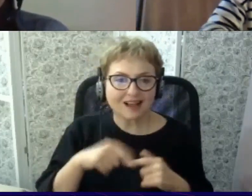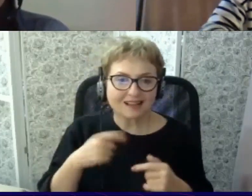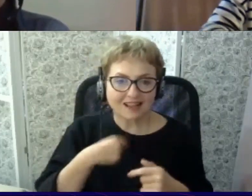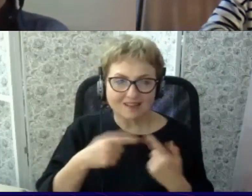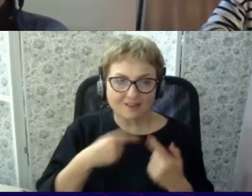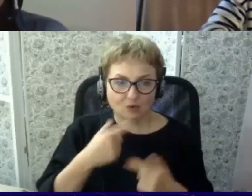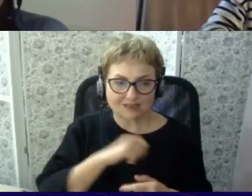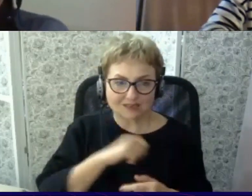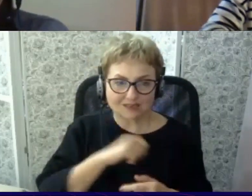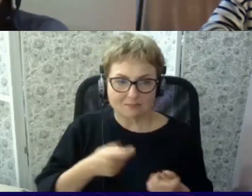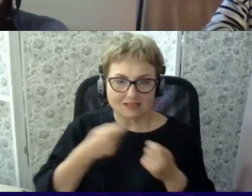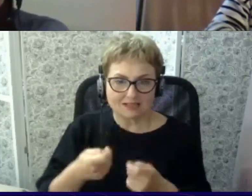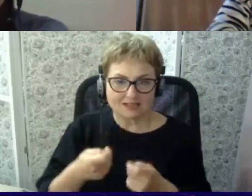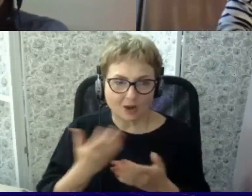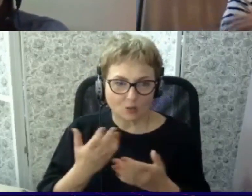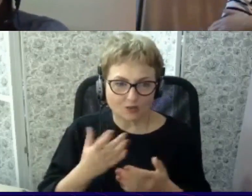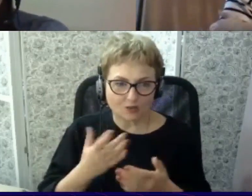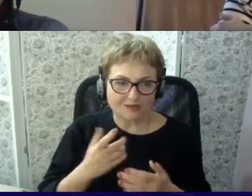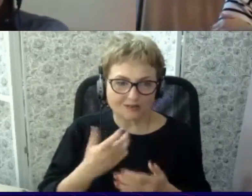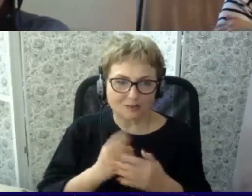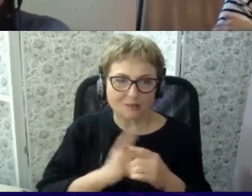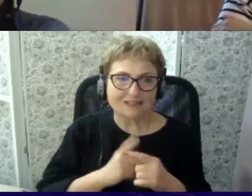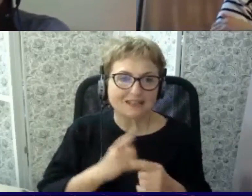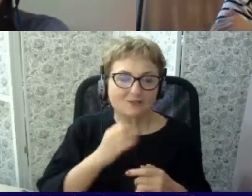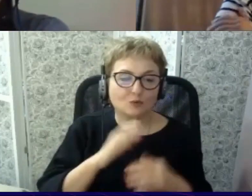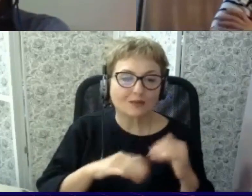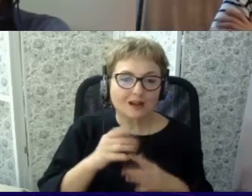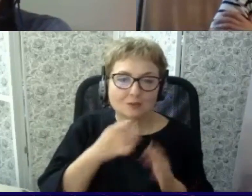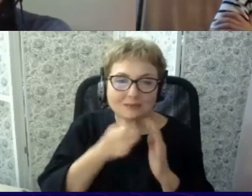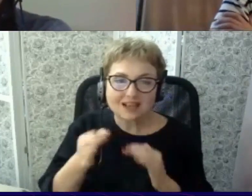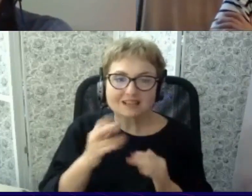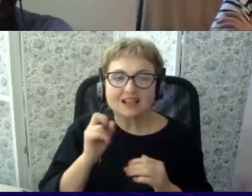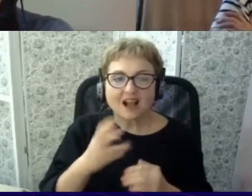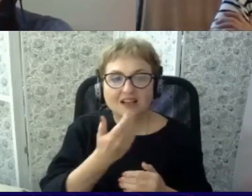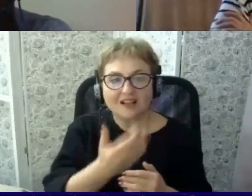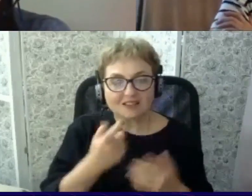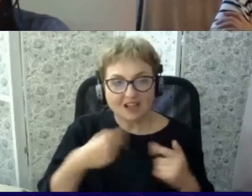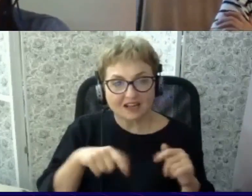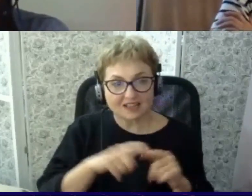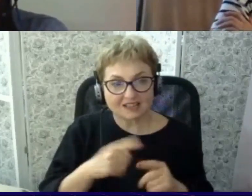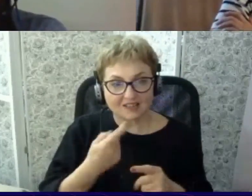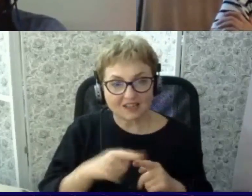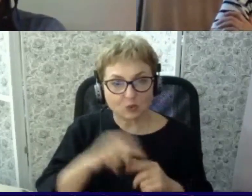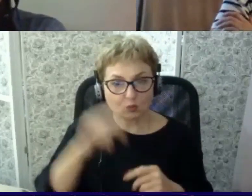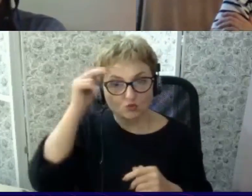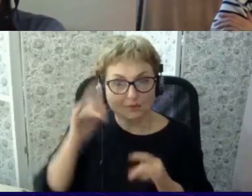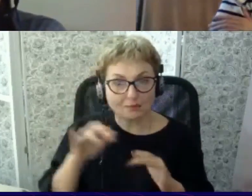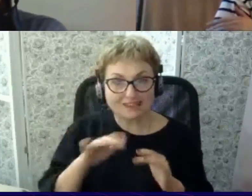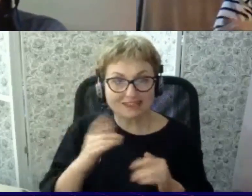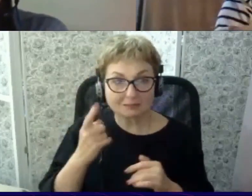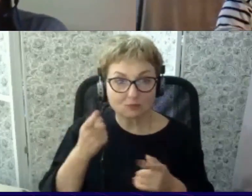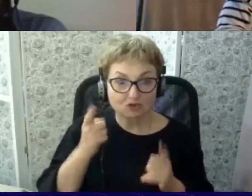говорю, принести самим в руках какую-то позитивную практику, да, подсказать, как правильно для вас организовать этот учебный